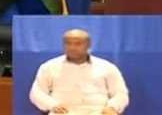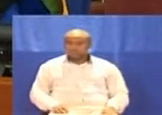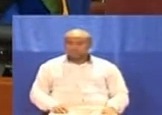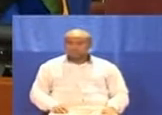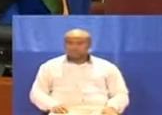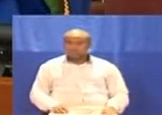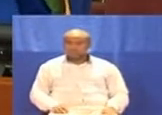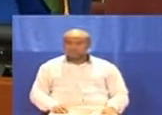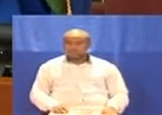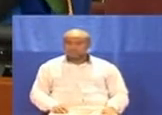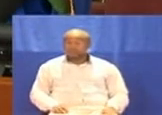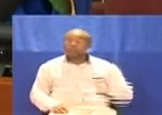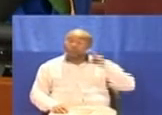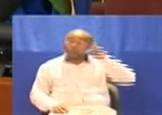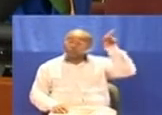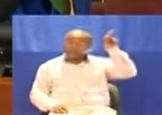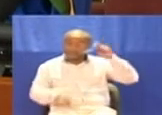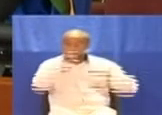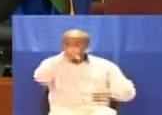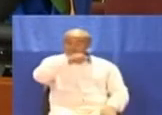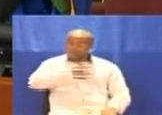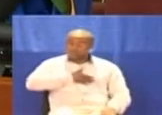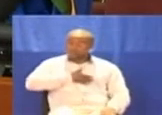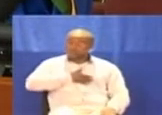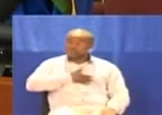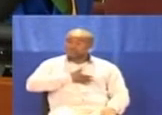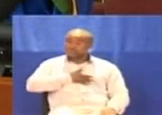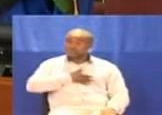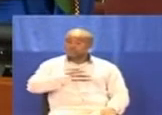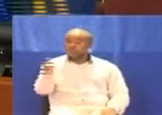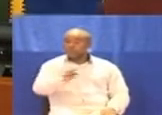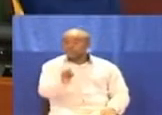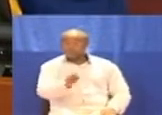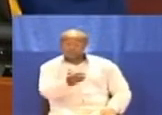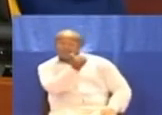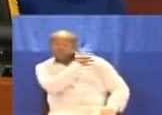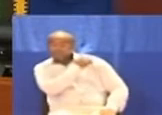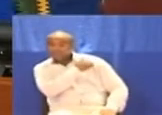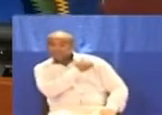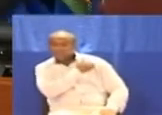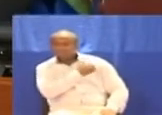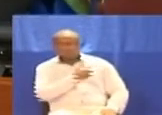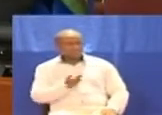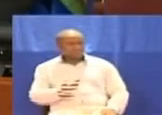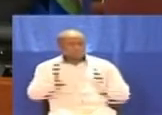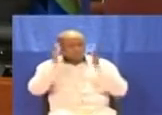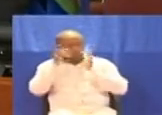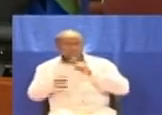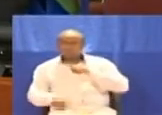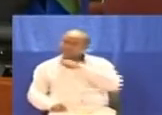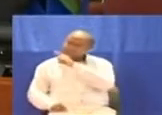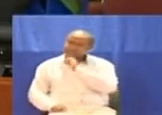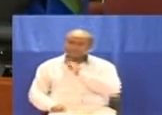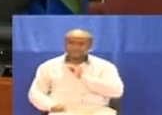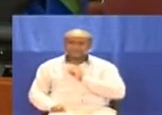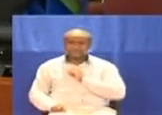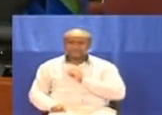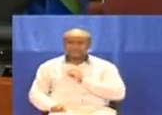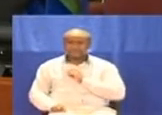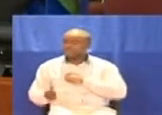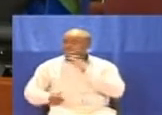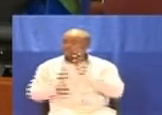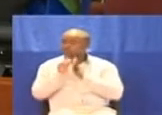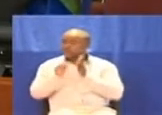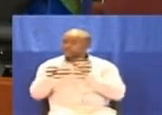Kule Kongo wazee wakana niambia, anambia, mheshimiwa, unajua sijui mtatuletea kiongozi gani,